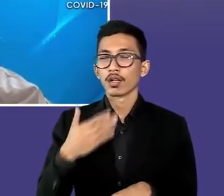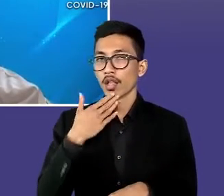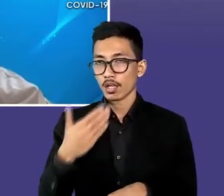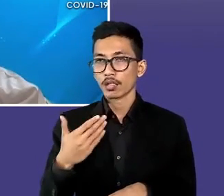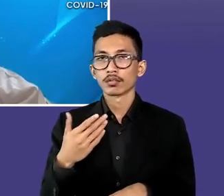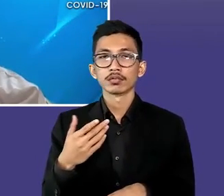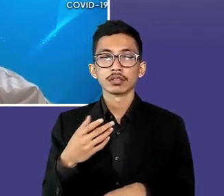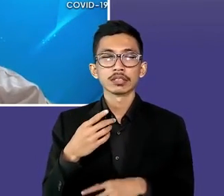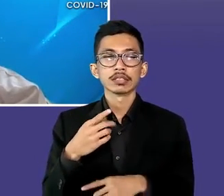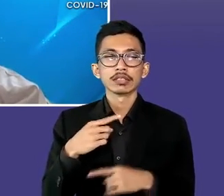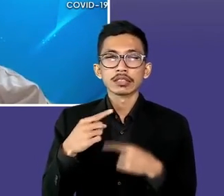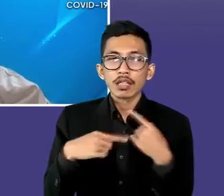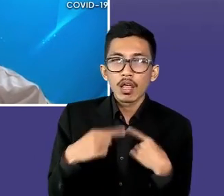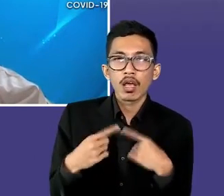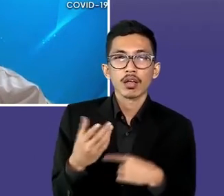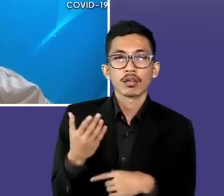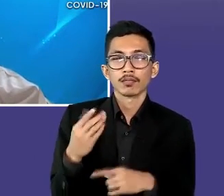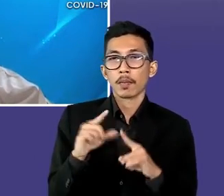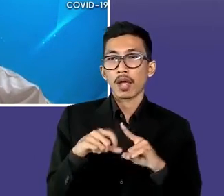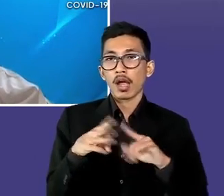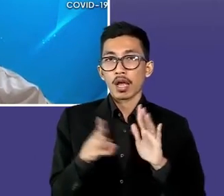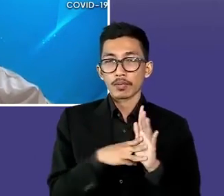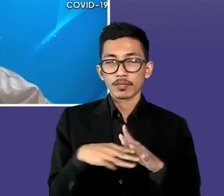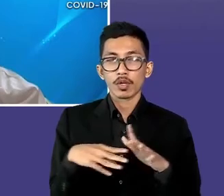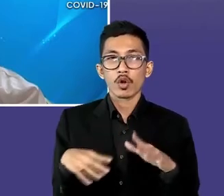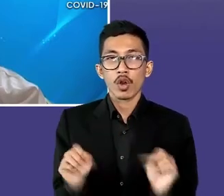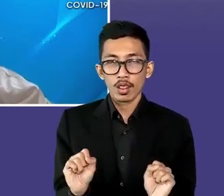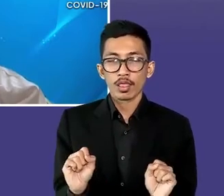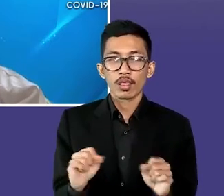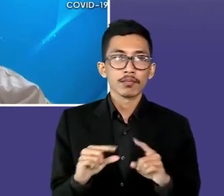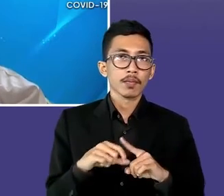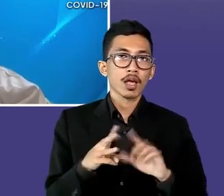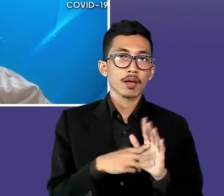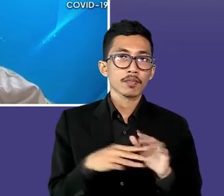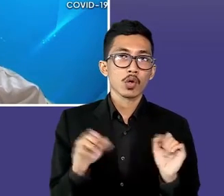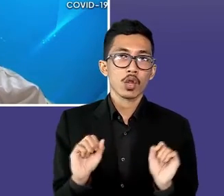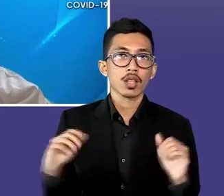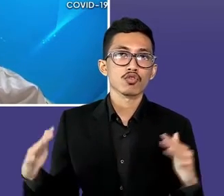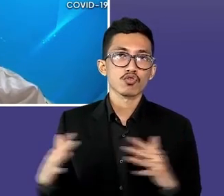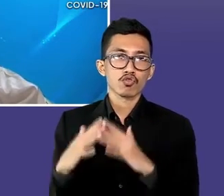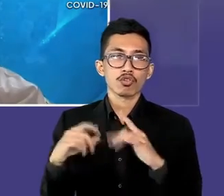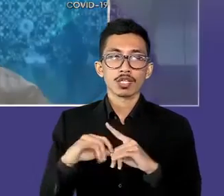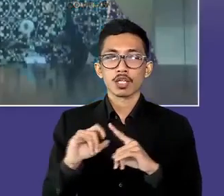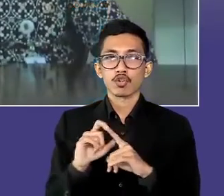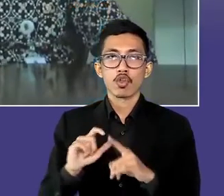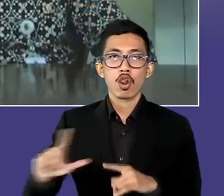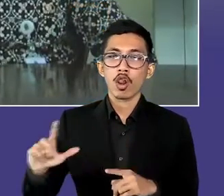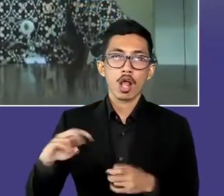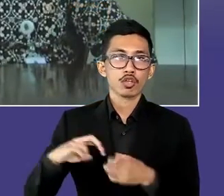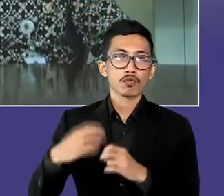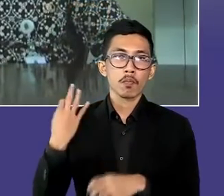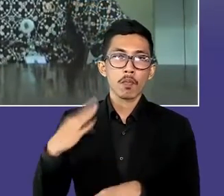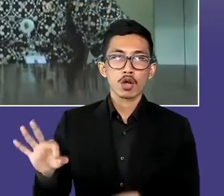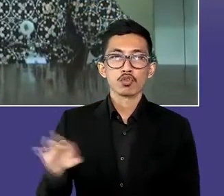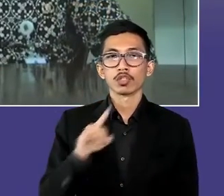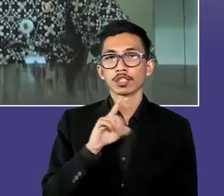sedikit flashback sejak PPKM. Ini PPKM darurat yang digulirkan, Gunung Kidul mencatatkan kasus baru di atas